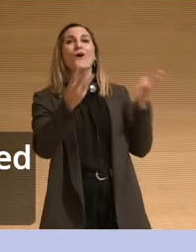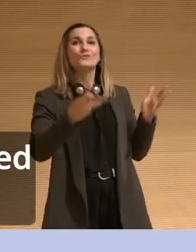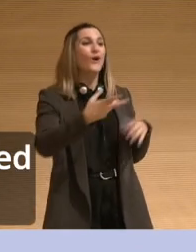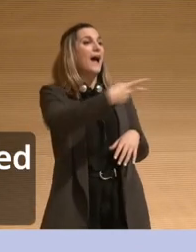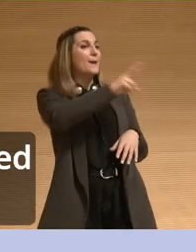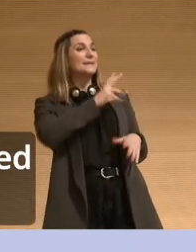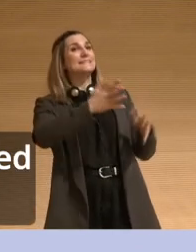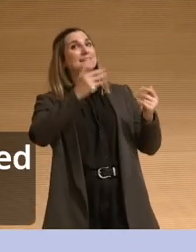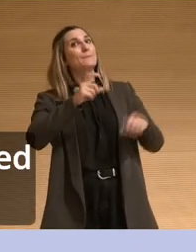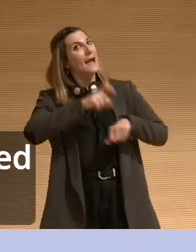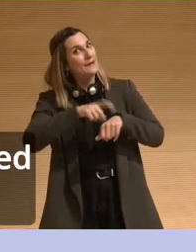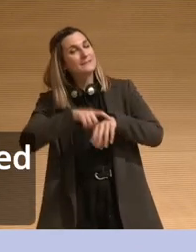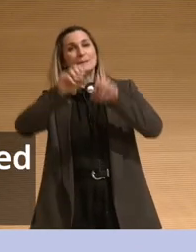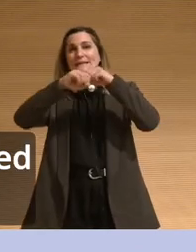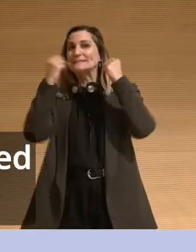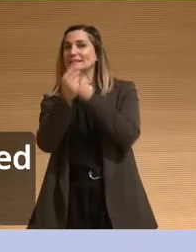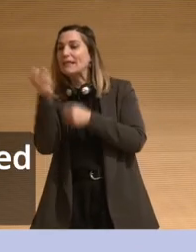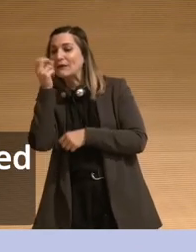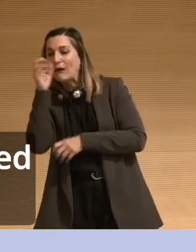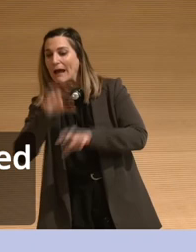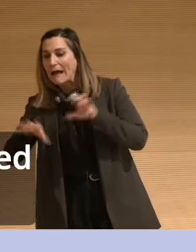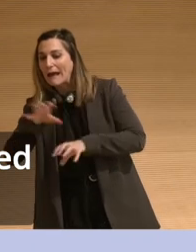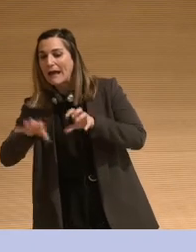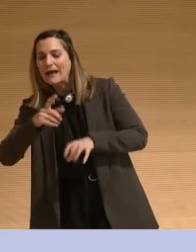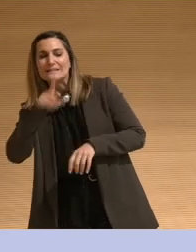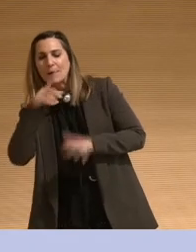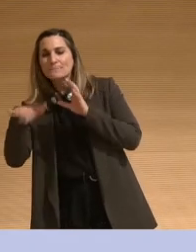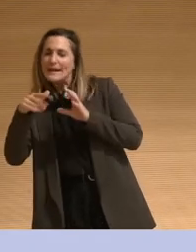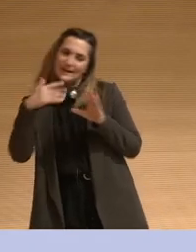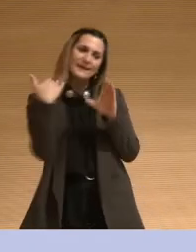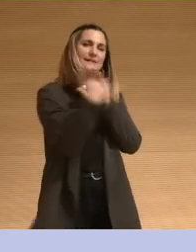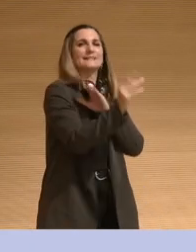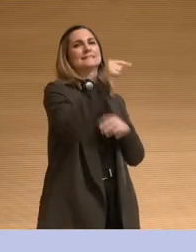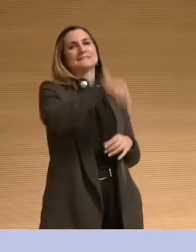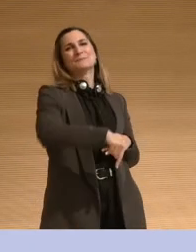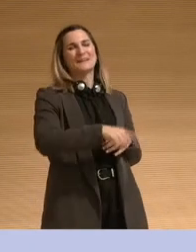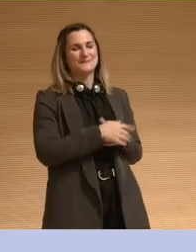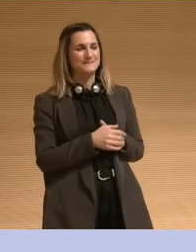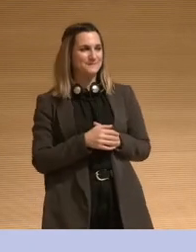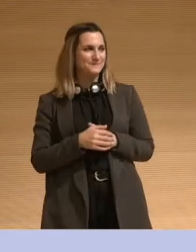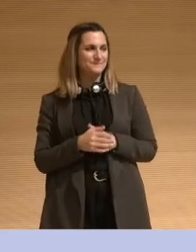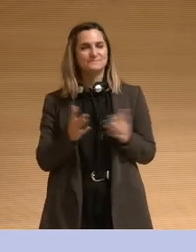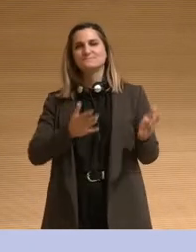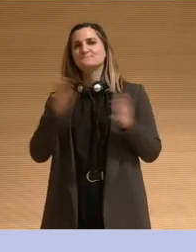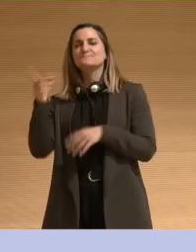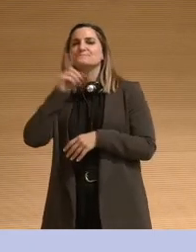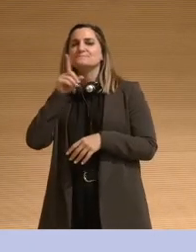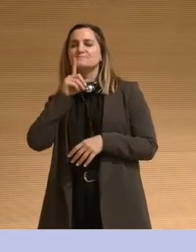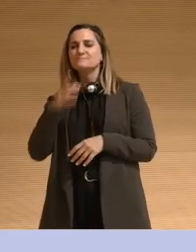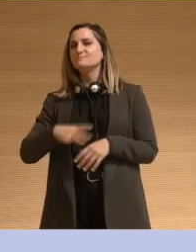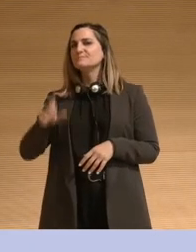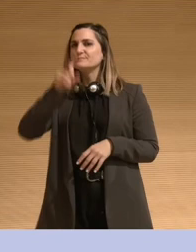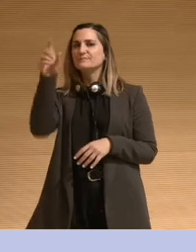κάπου τα χαρτιά τους να σας απαντήσουν ακόμα και σήμερα. Κυρία Μούλιου, θα ήθελα να σας